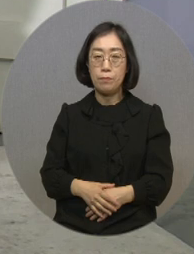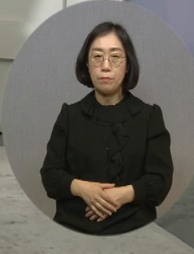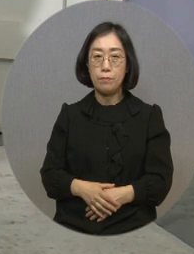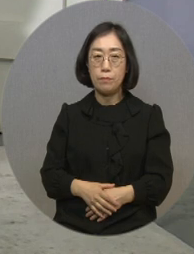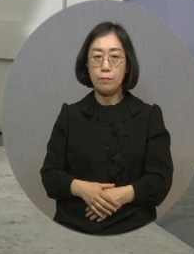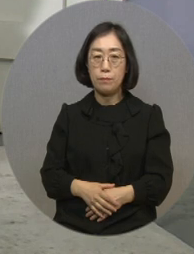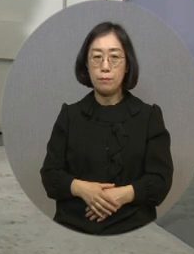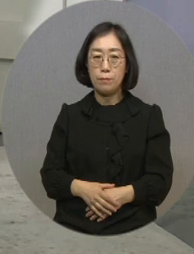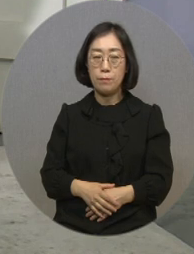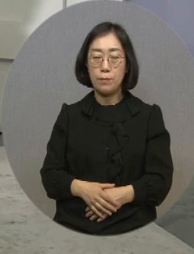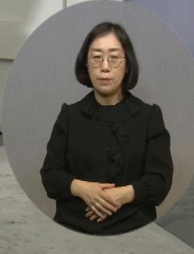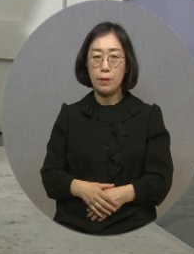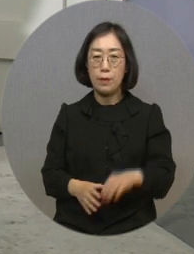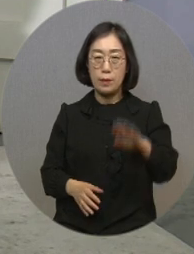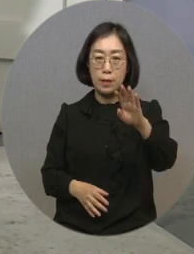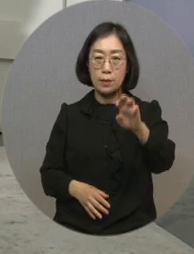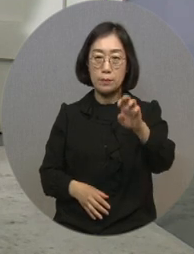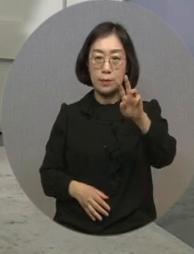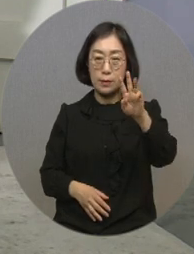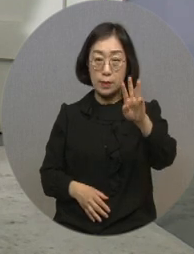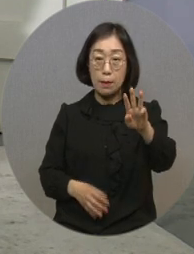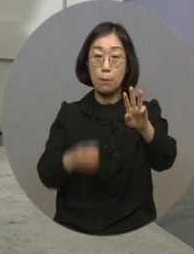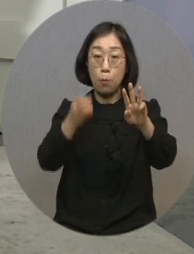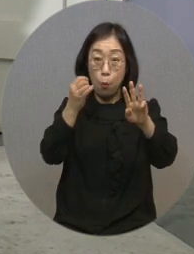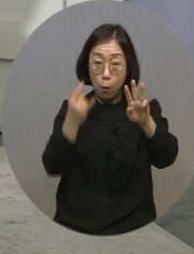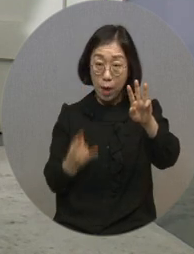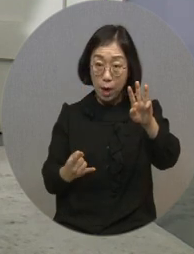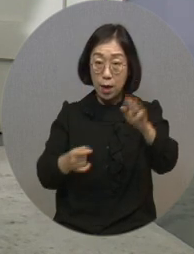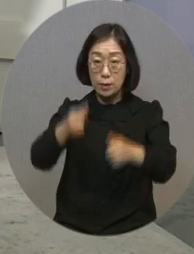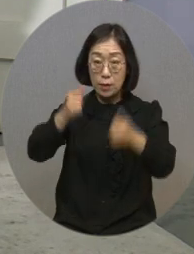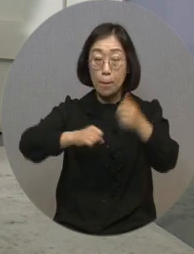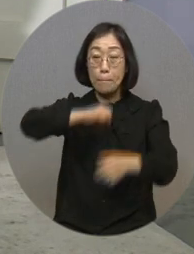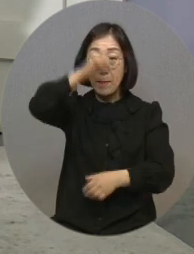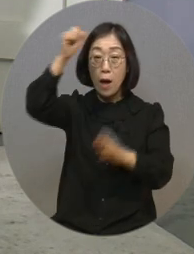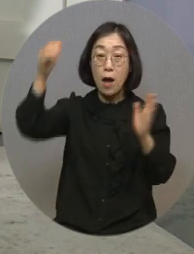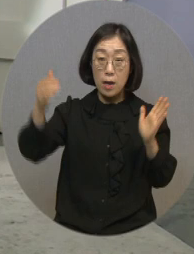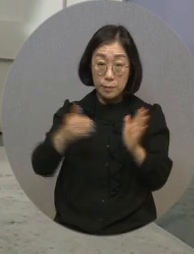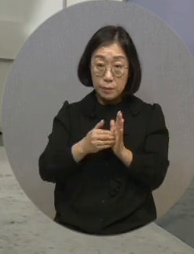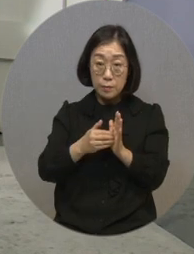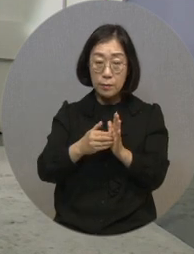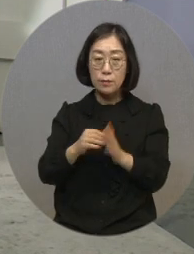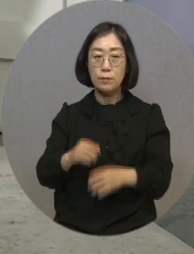2001년 제 43회 사법시험에 합격을 해서